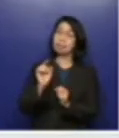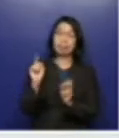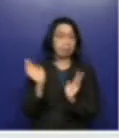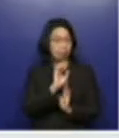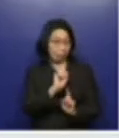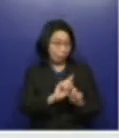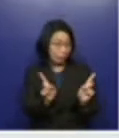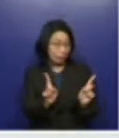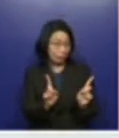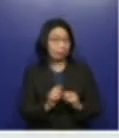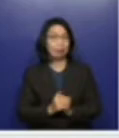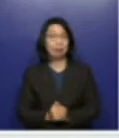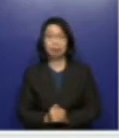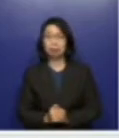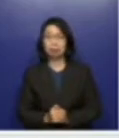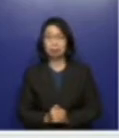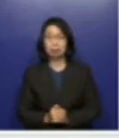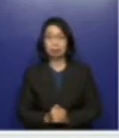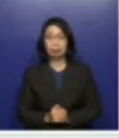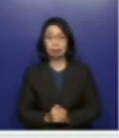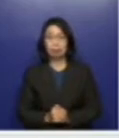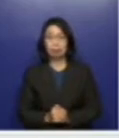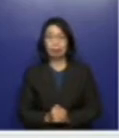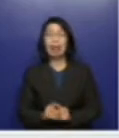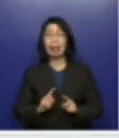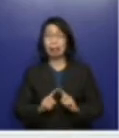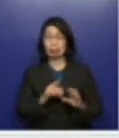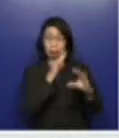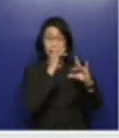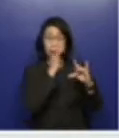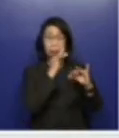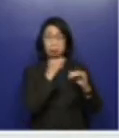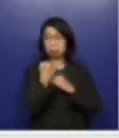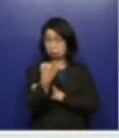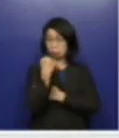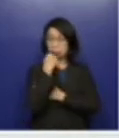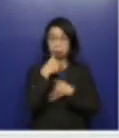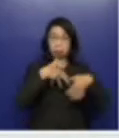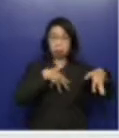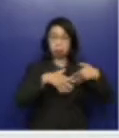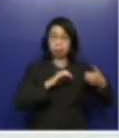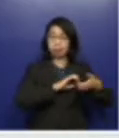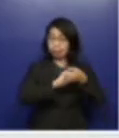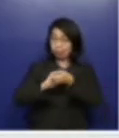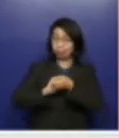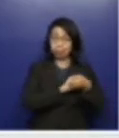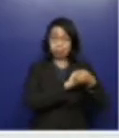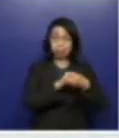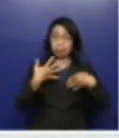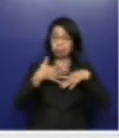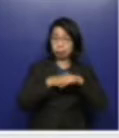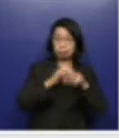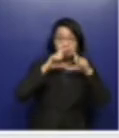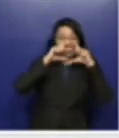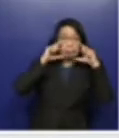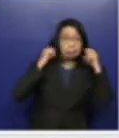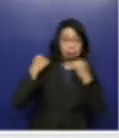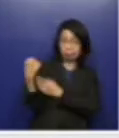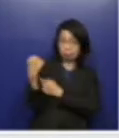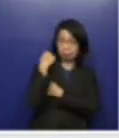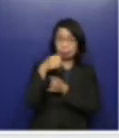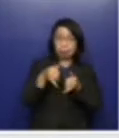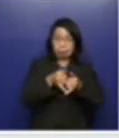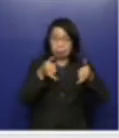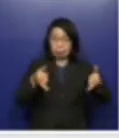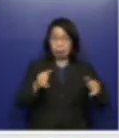ว่าจังหวัดระยองเนี่ยเขาเก่งเขาเข้มแข็งมากพี่น้องประชาชนทุกองค์กรที่อยู่ในจังหวัดเขาเข้มแข็งมากเขาส